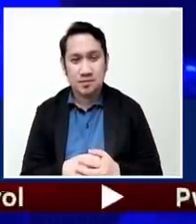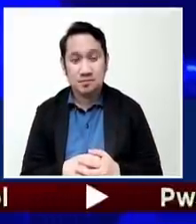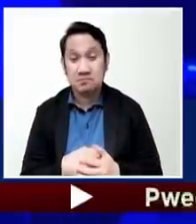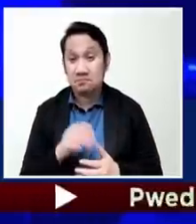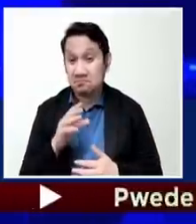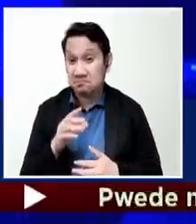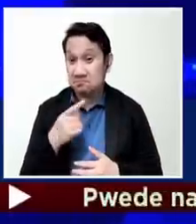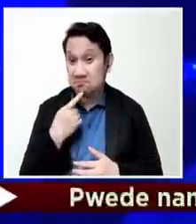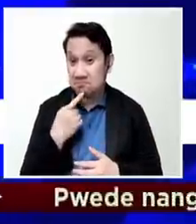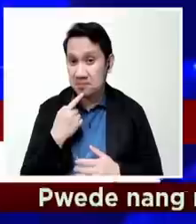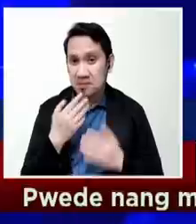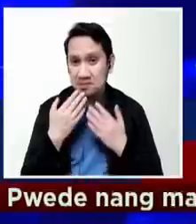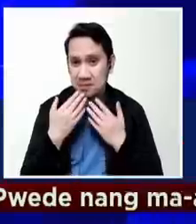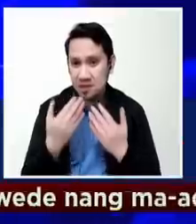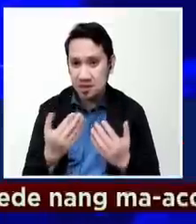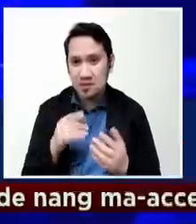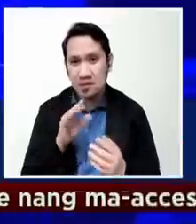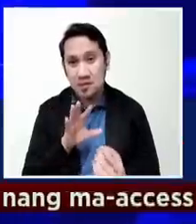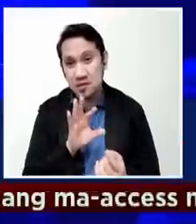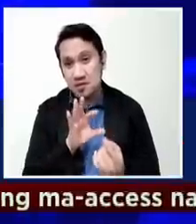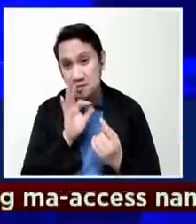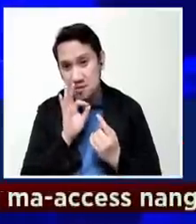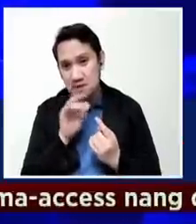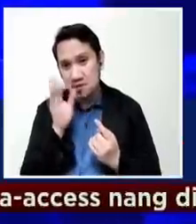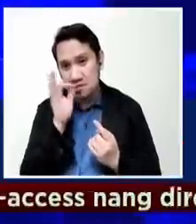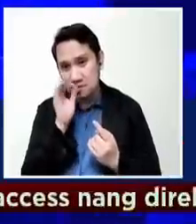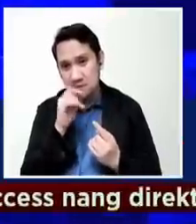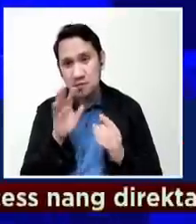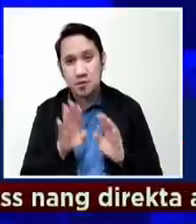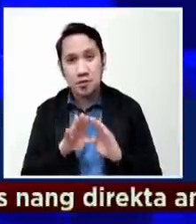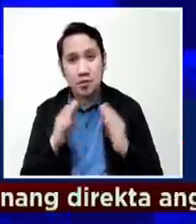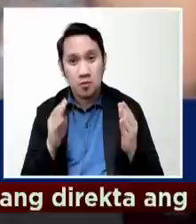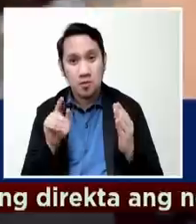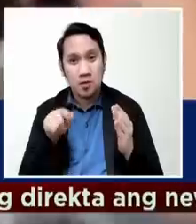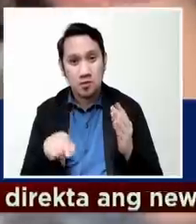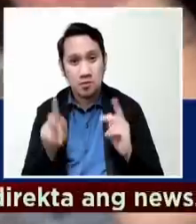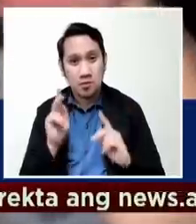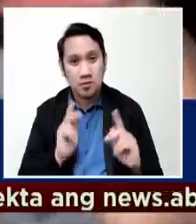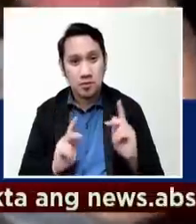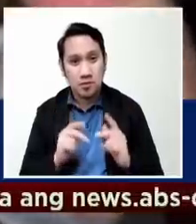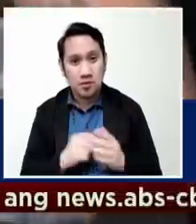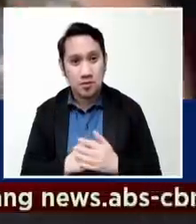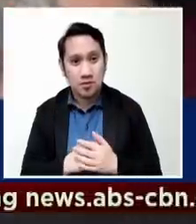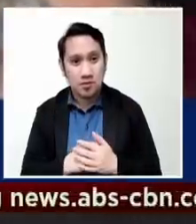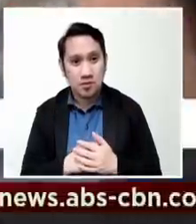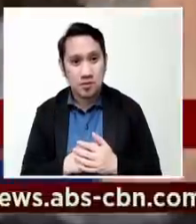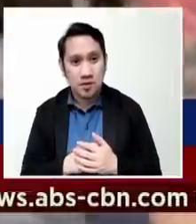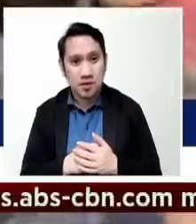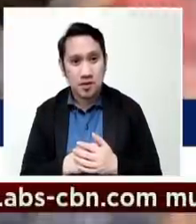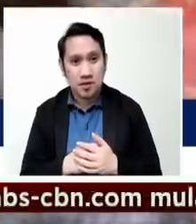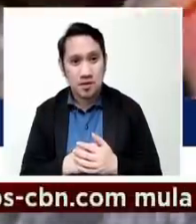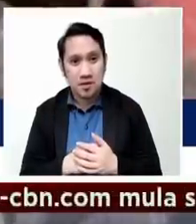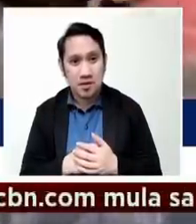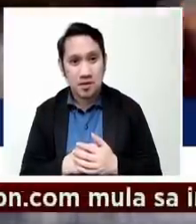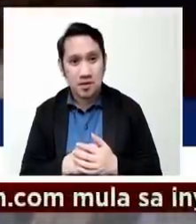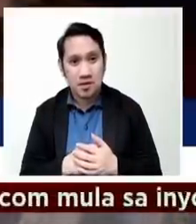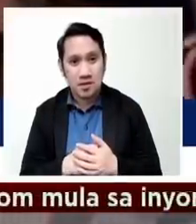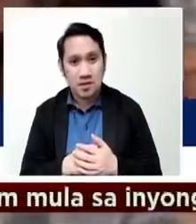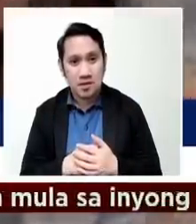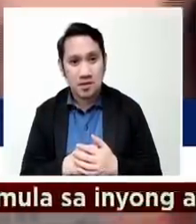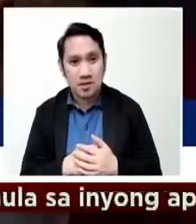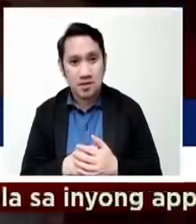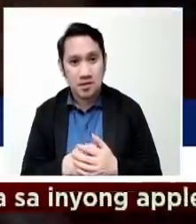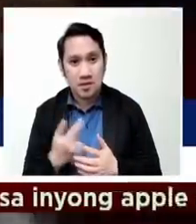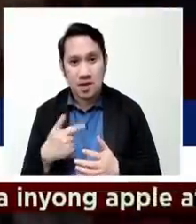Salamat si Ice na siyang napiling Pinoy artist na magbukas ng Alanis concert. Oh my God, I am so... I'm just on a